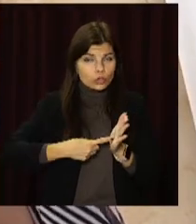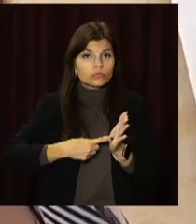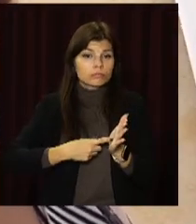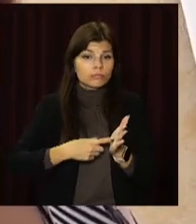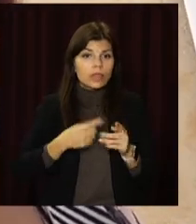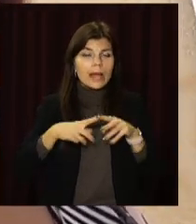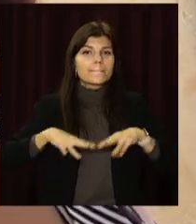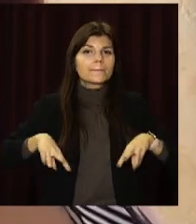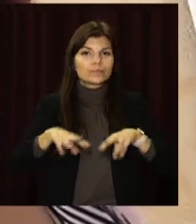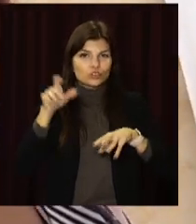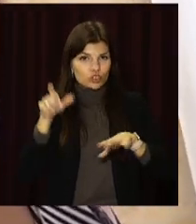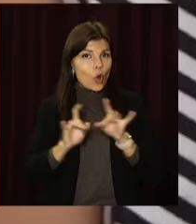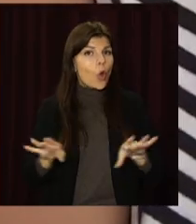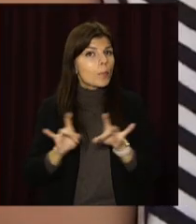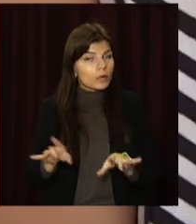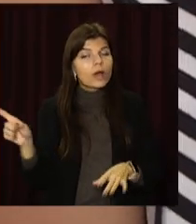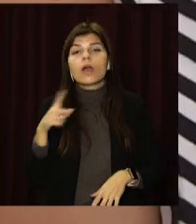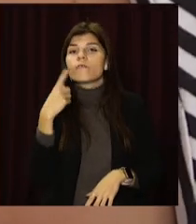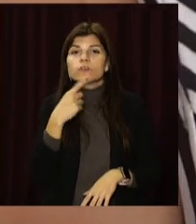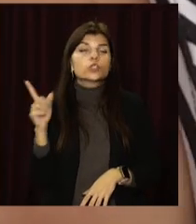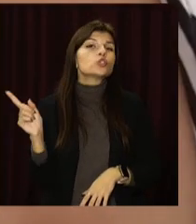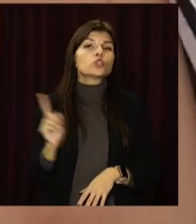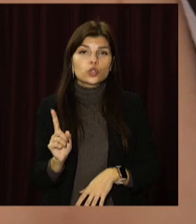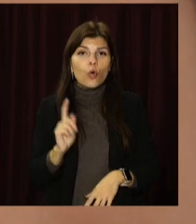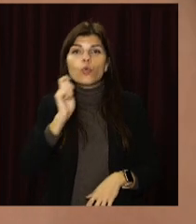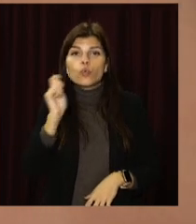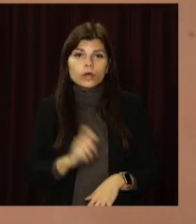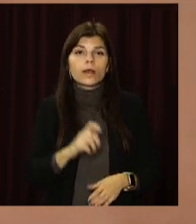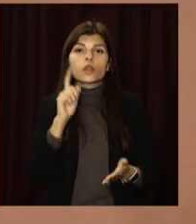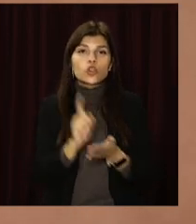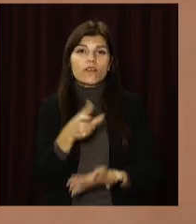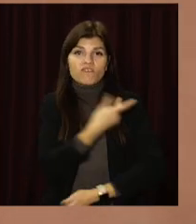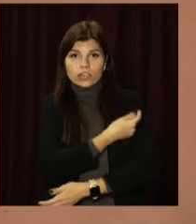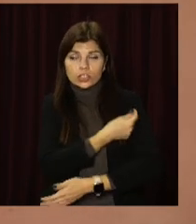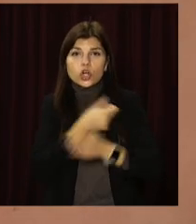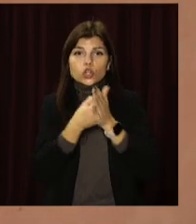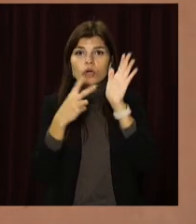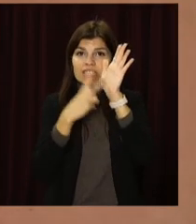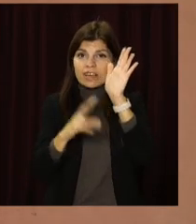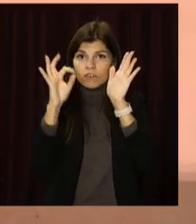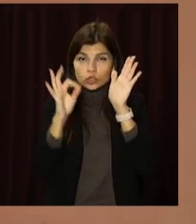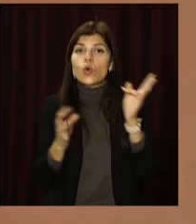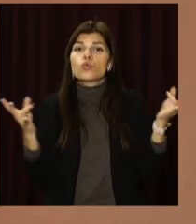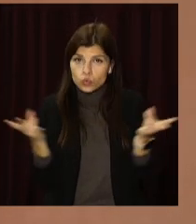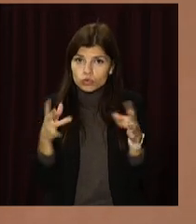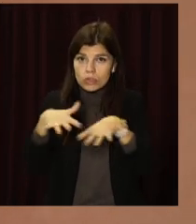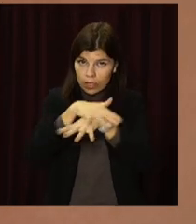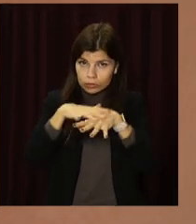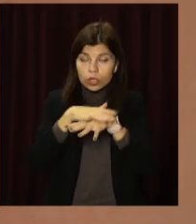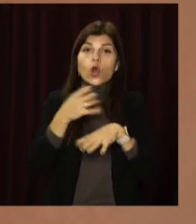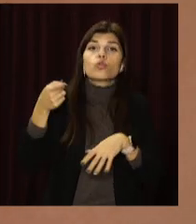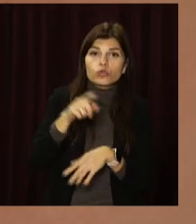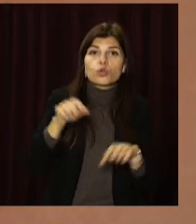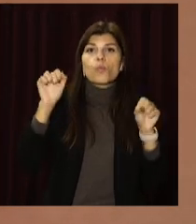пояснив міністр охорони здоров'я. Він також наголосив, в Україні мають вакцинуватись до 70% населення. Тільки